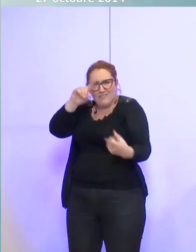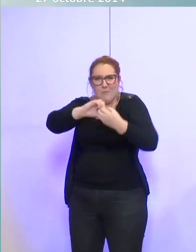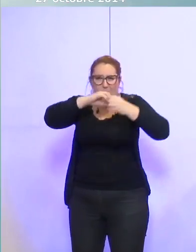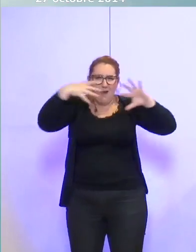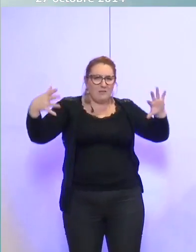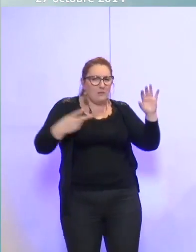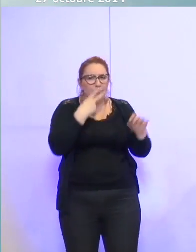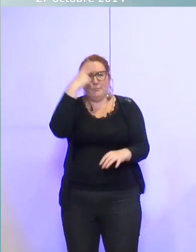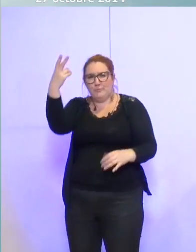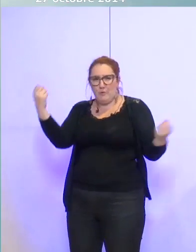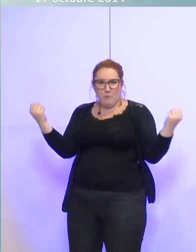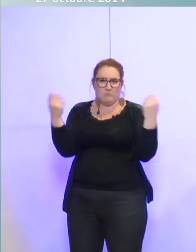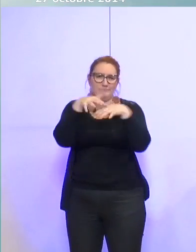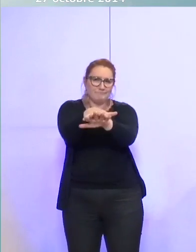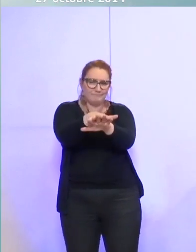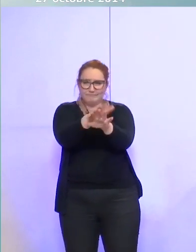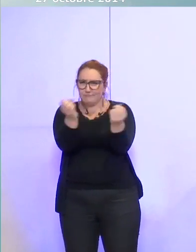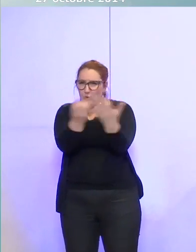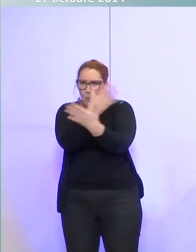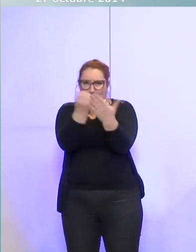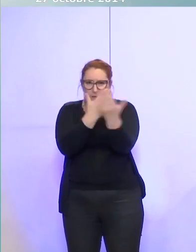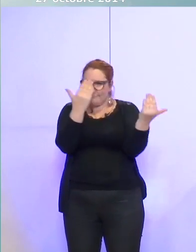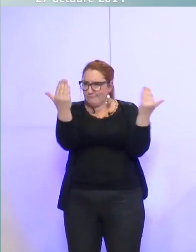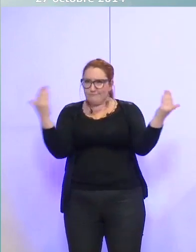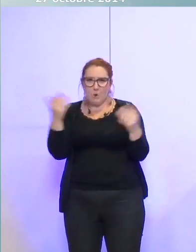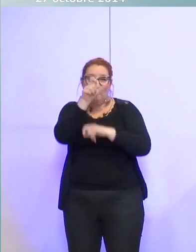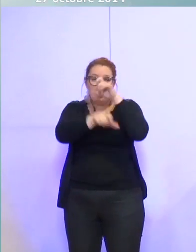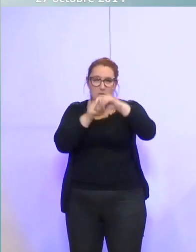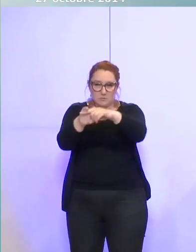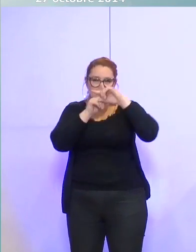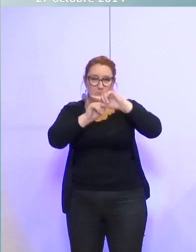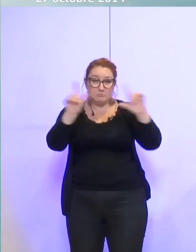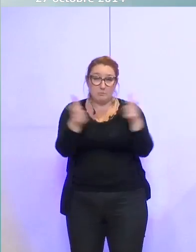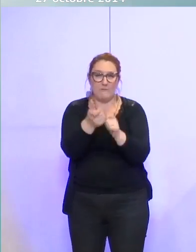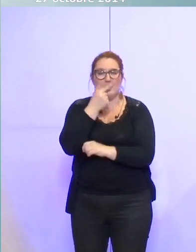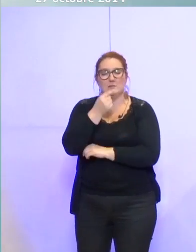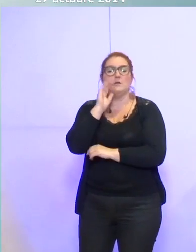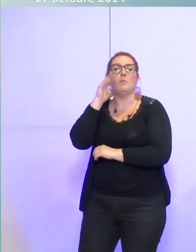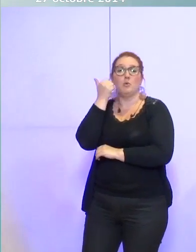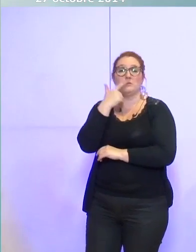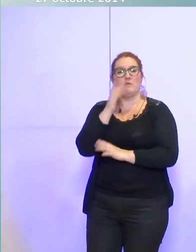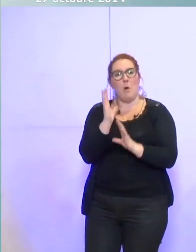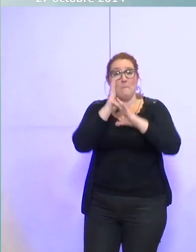des capacités de rapprochement et d'identification des personnes qui fait qu'il faut être particulièrement vigilant sur ces questions.